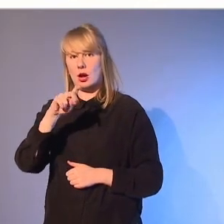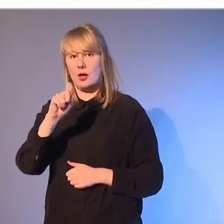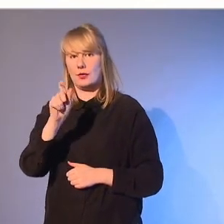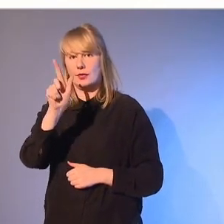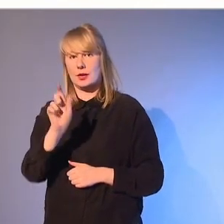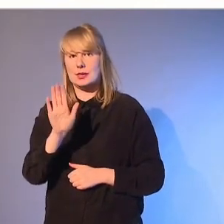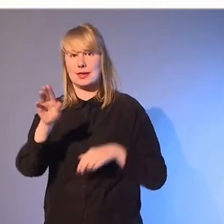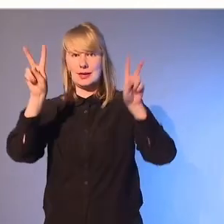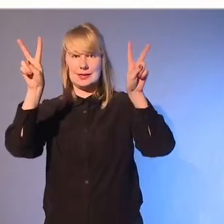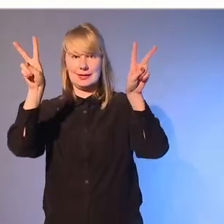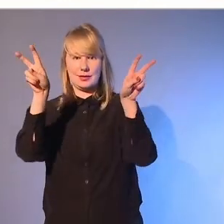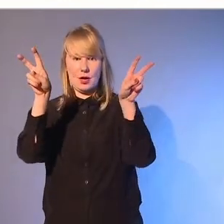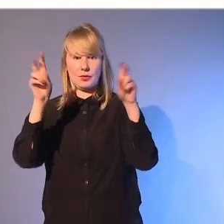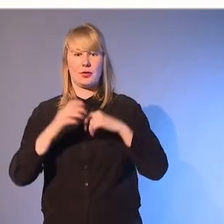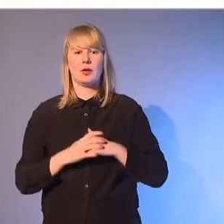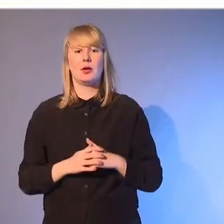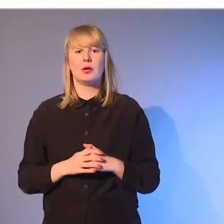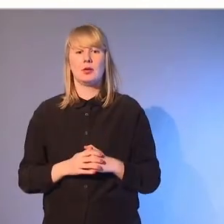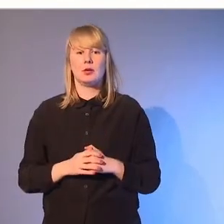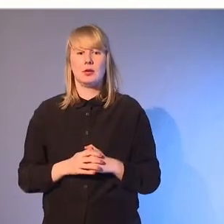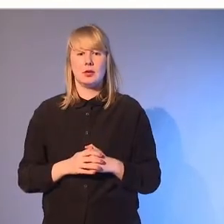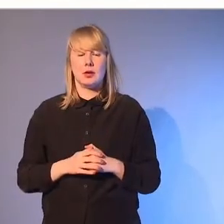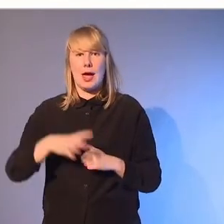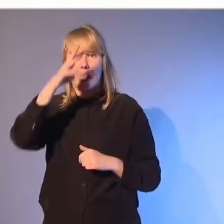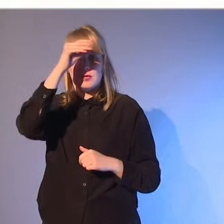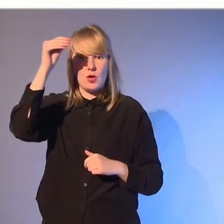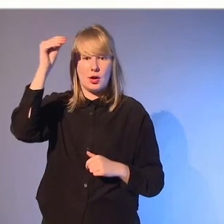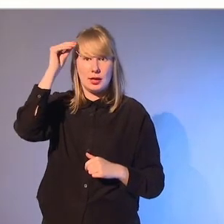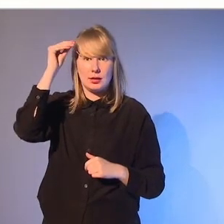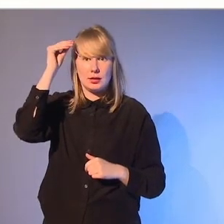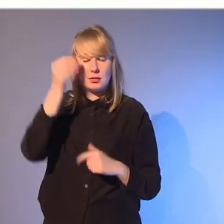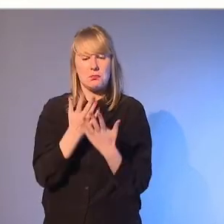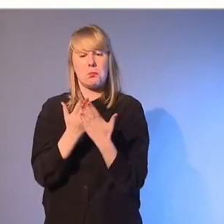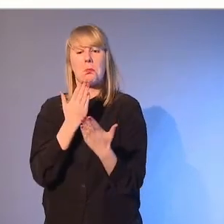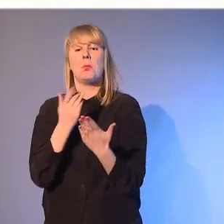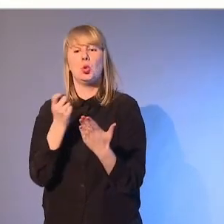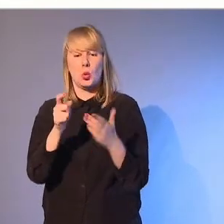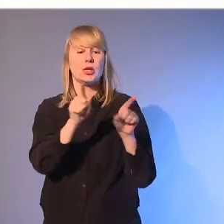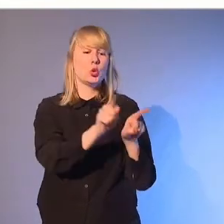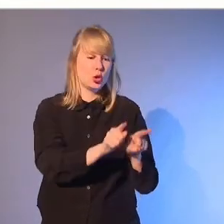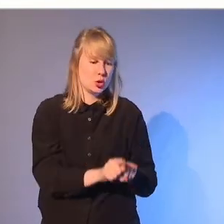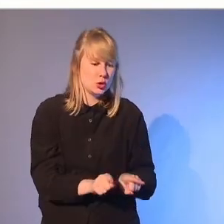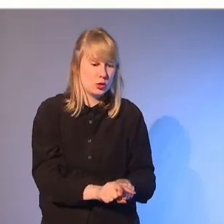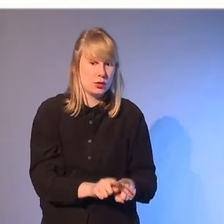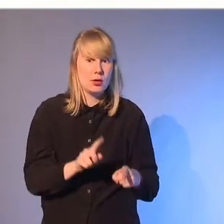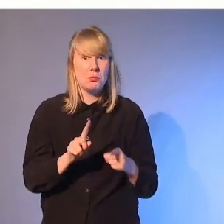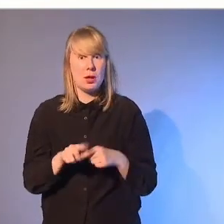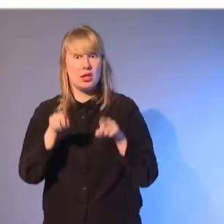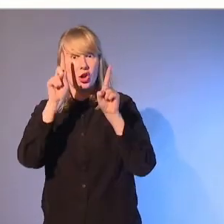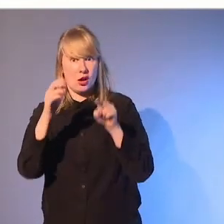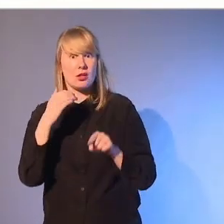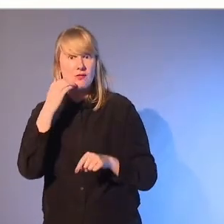sitt sitat, nemlig det at erfaring sier oss at noe slik og slik, men ikke at det kan være annerledes.